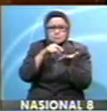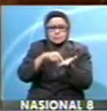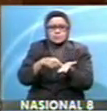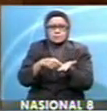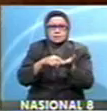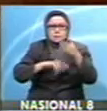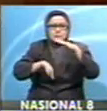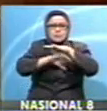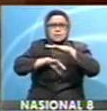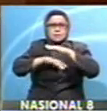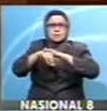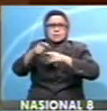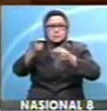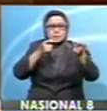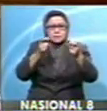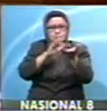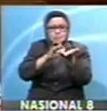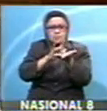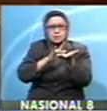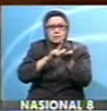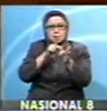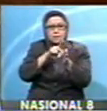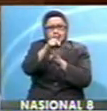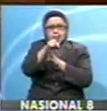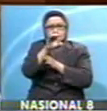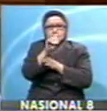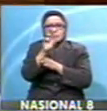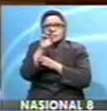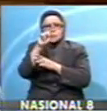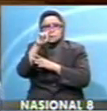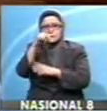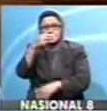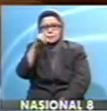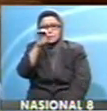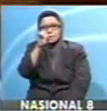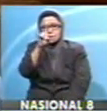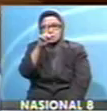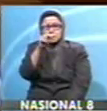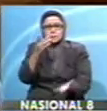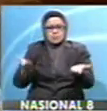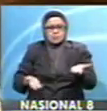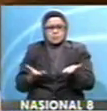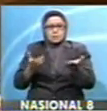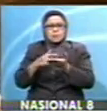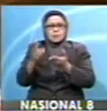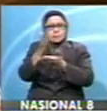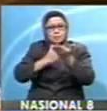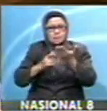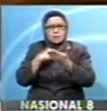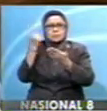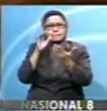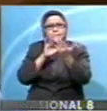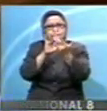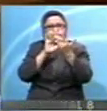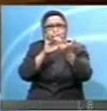pengurusan perubatan oleh pakar-pakar ortopedik di sini pihak kami sentiasa berhubung dengan